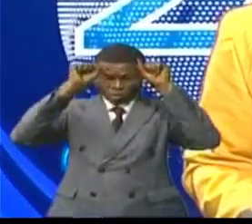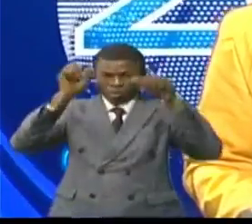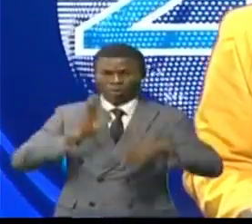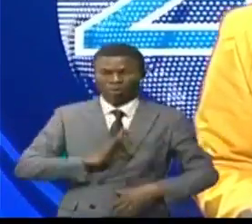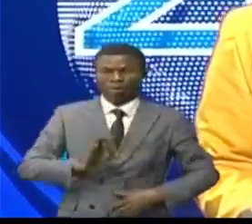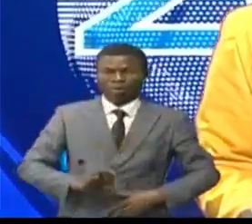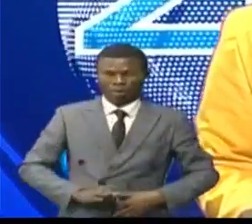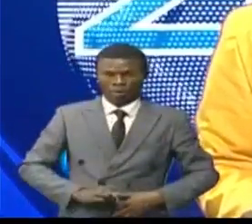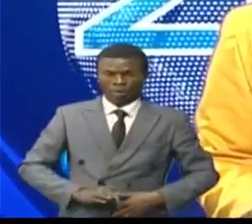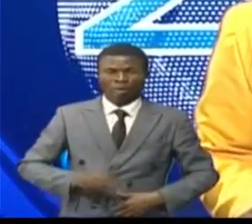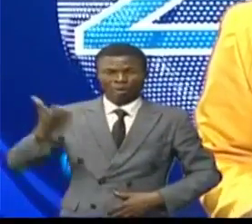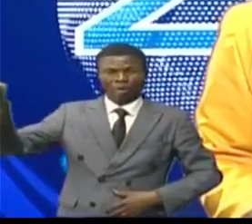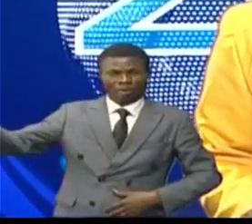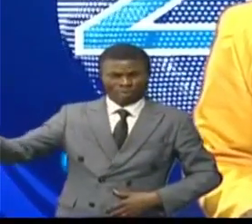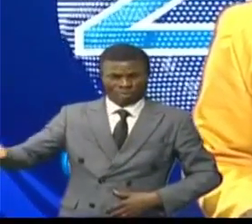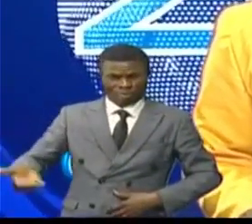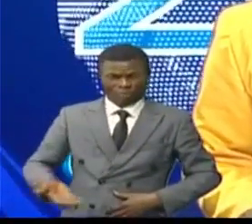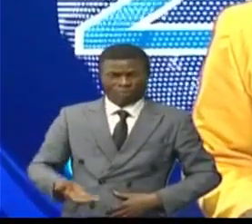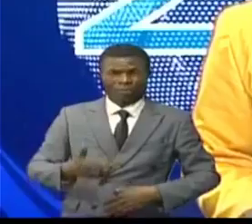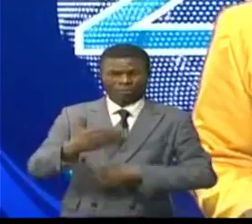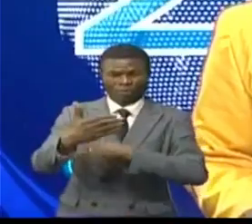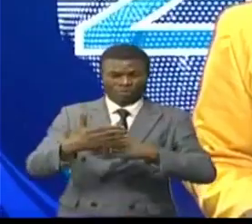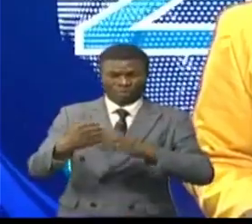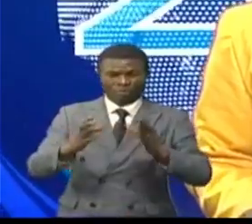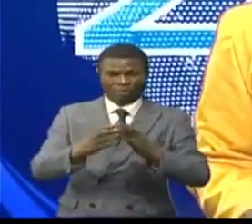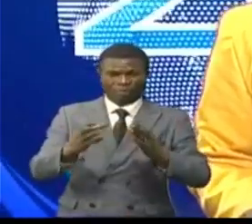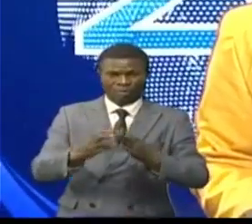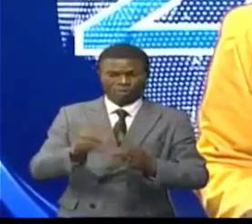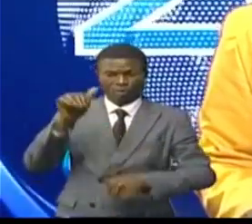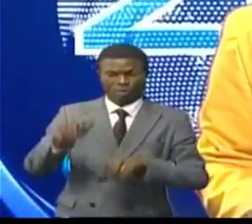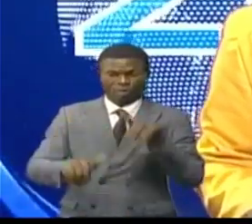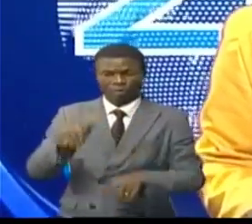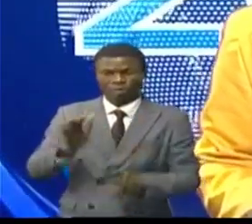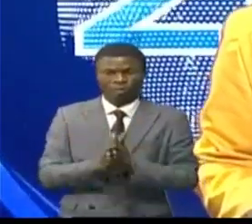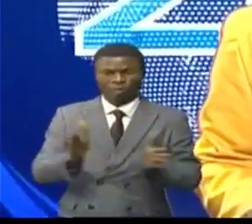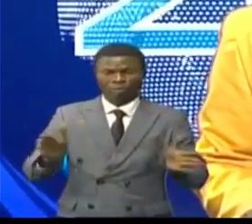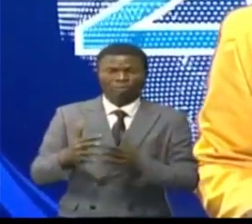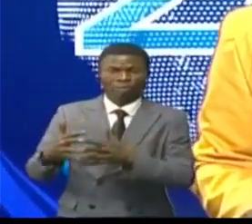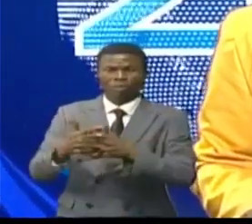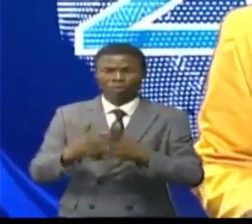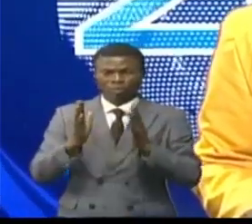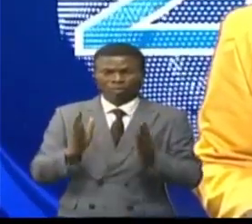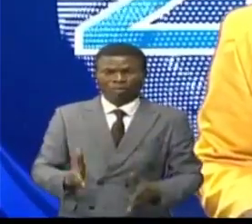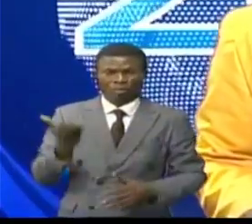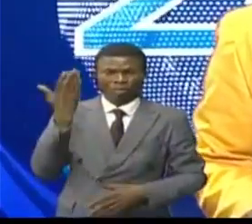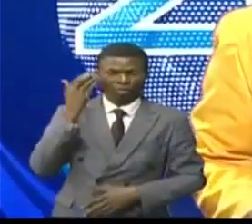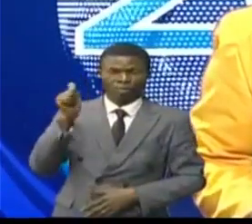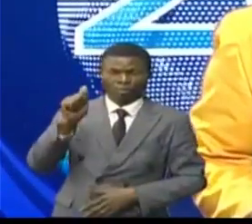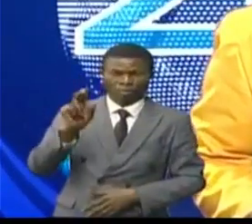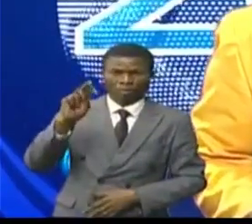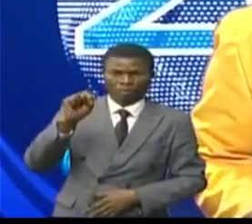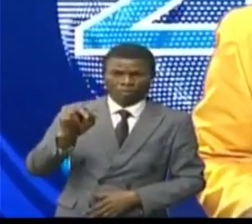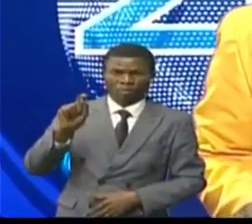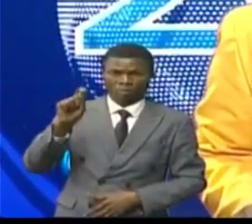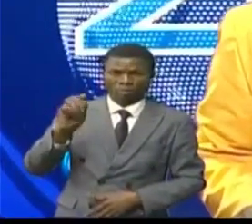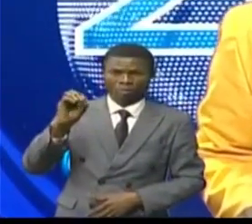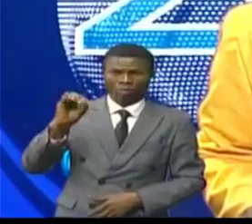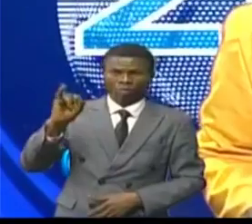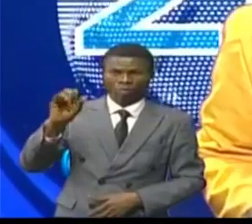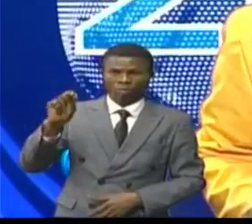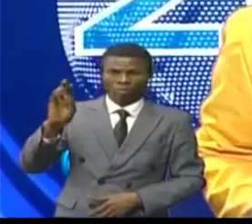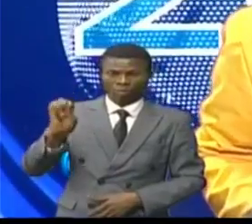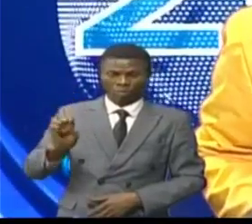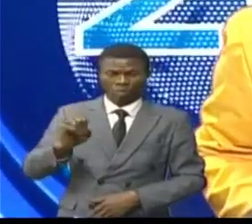Tshisekedi, a été reçu en tête-à-tête par le secrétaire général de l'ONU, Antoine Guterres, depuis le siège